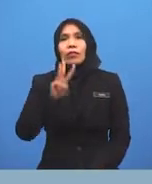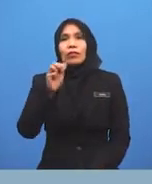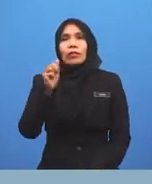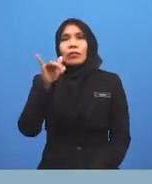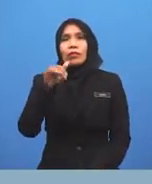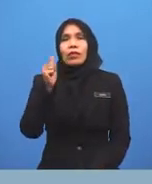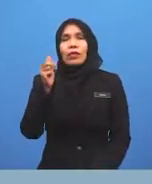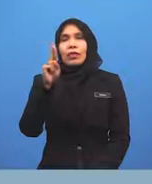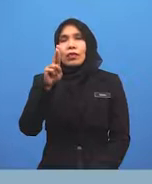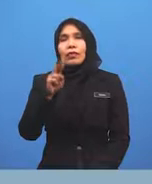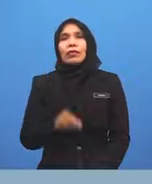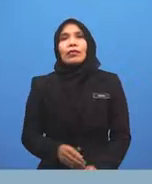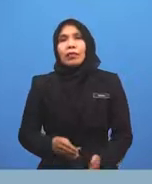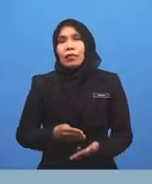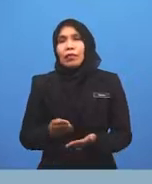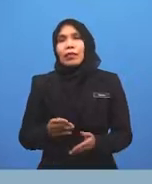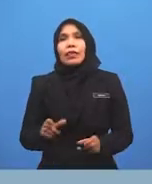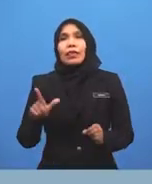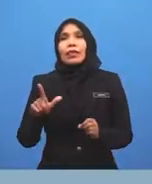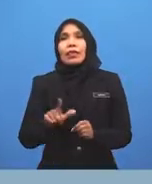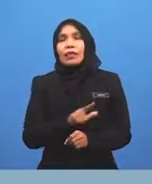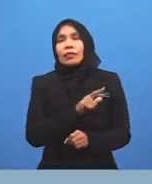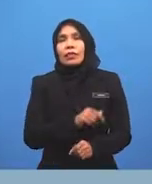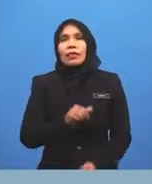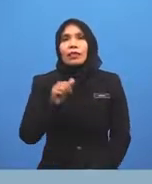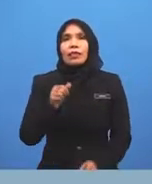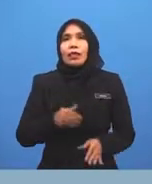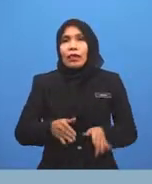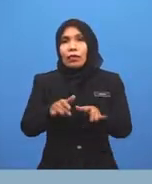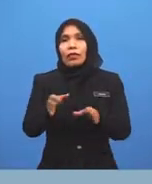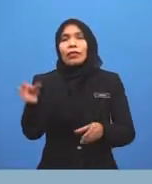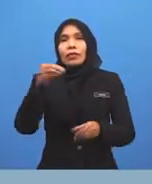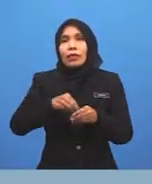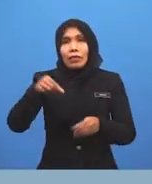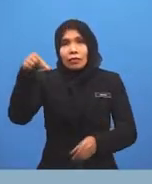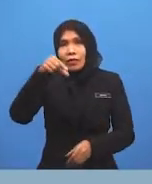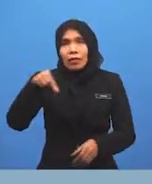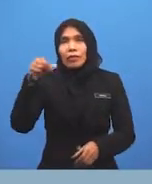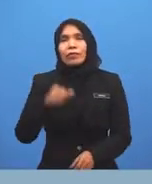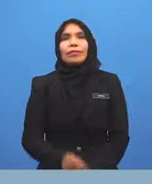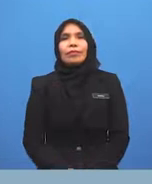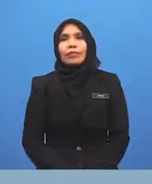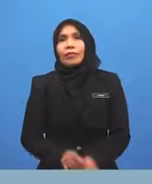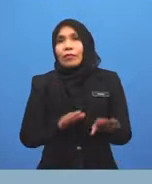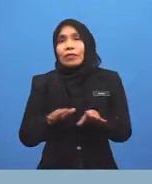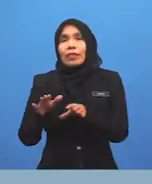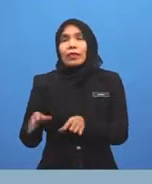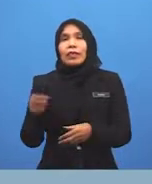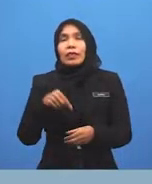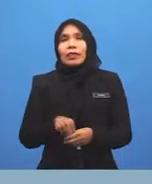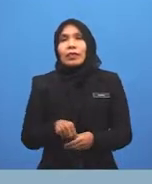aliran arus dalam gegelung. Pergerakan ini menyebabkan arah jarum